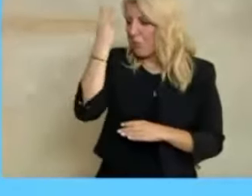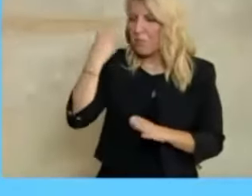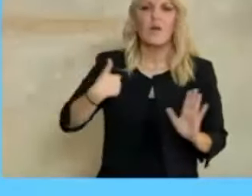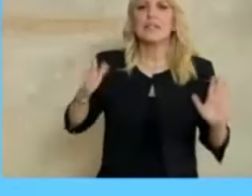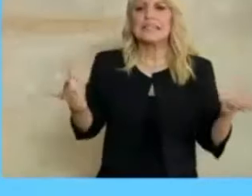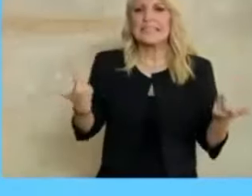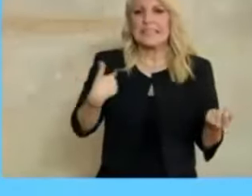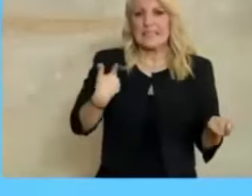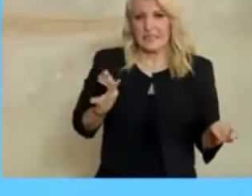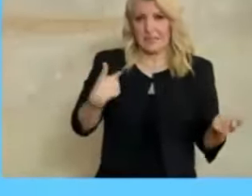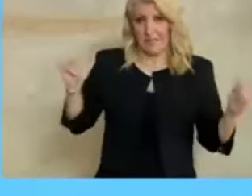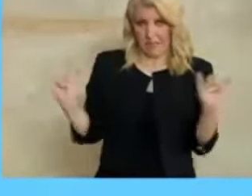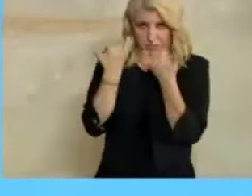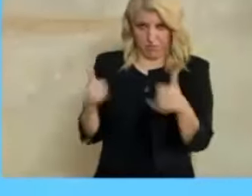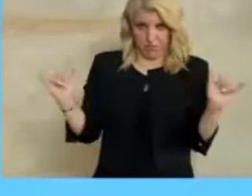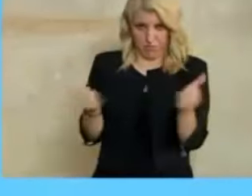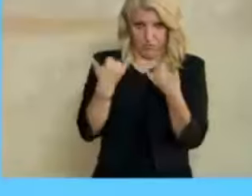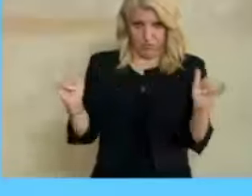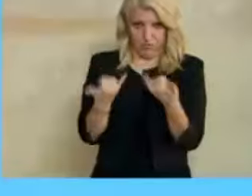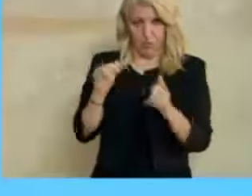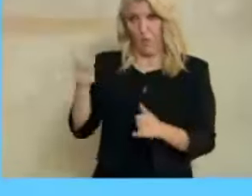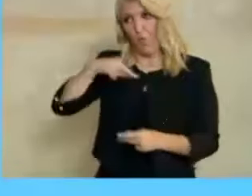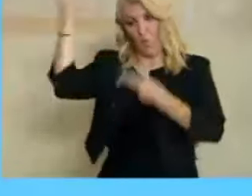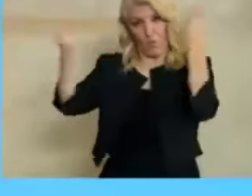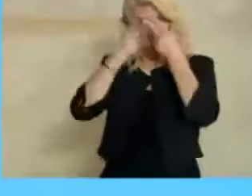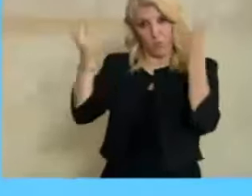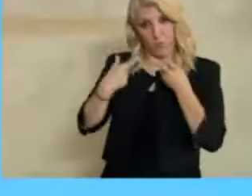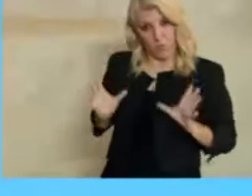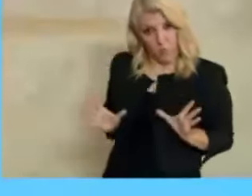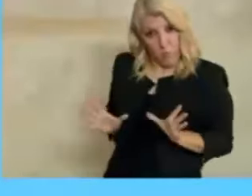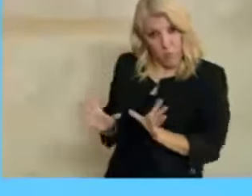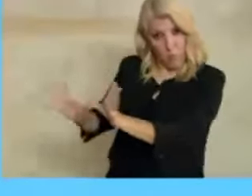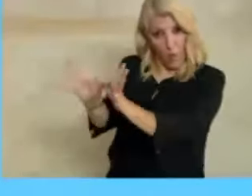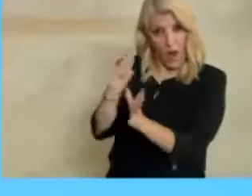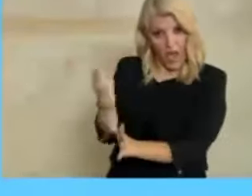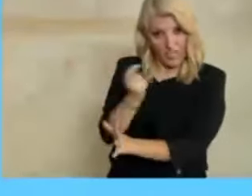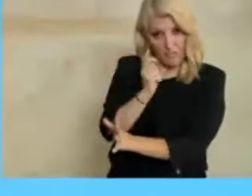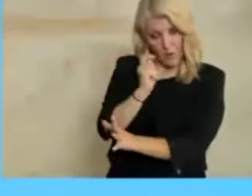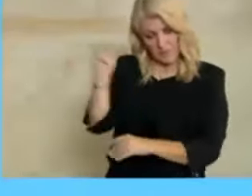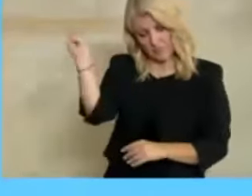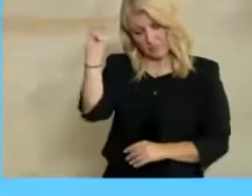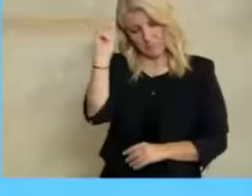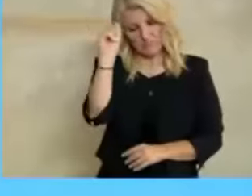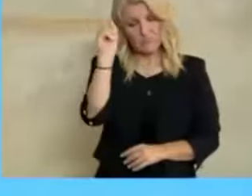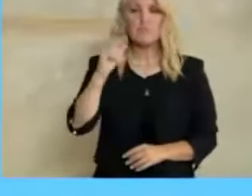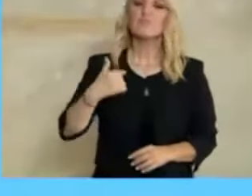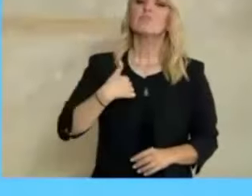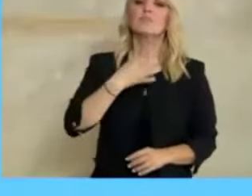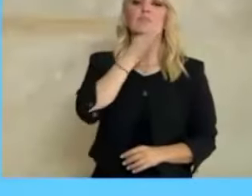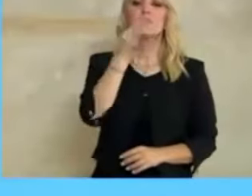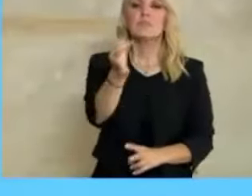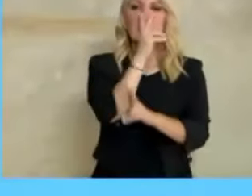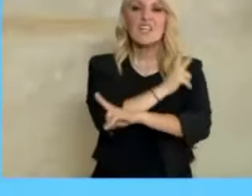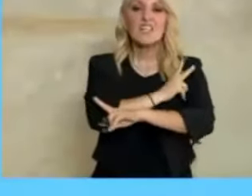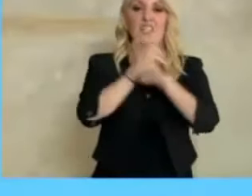να παίξουμε το παιχνίδι της αντιπολίτευσης, θα σηκώσουμε το γάρι της πρόκλησης και θα πούμε ξεκάθαρα ότι εμείς θέλουμε ισχυρή